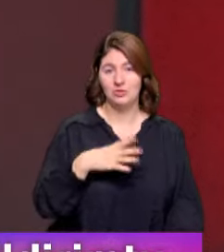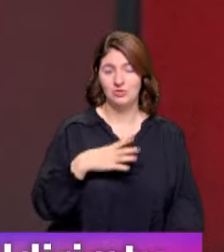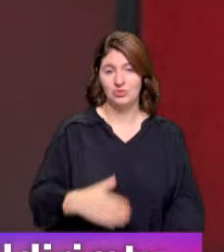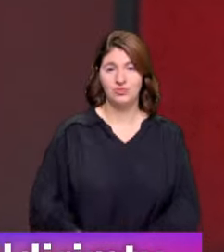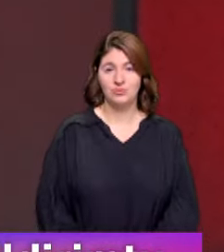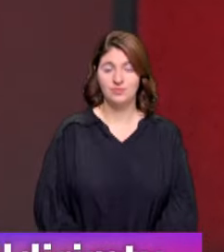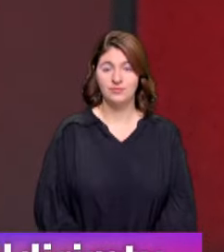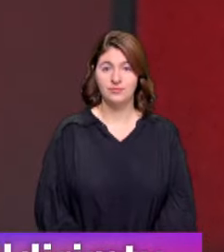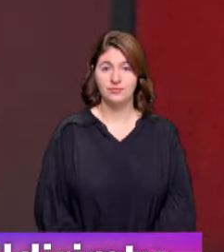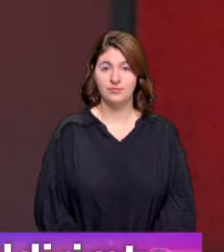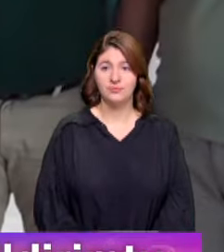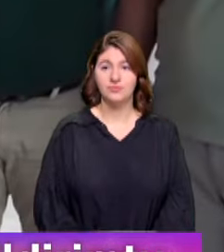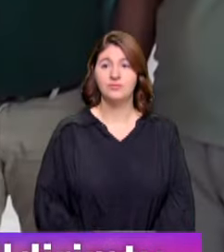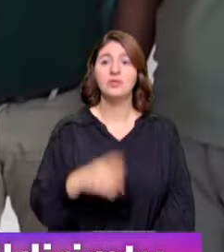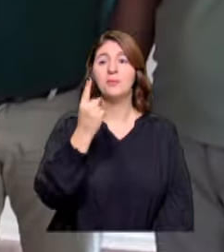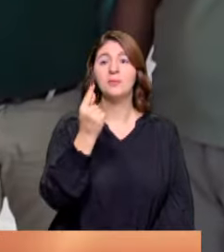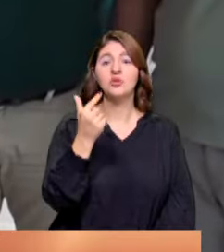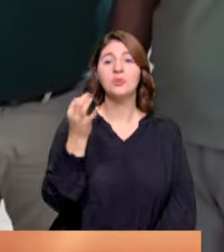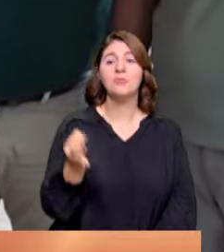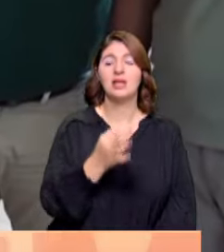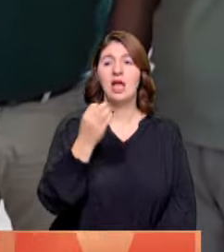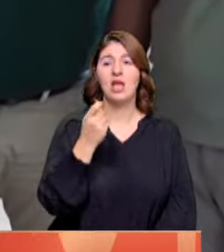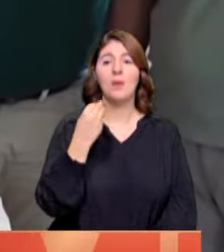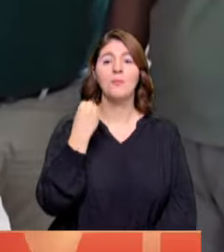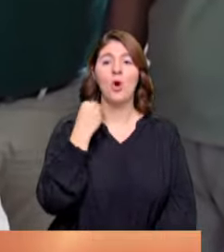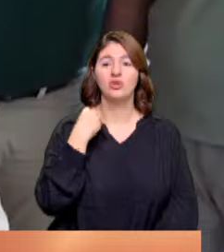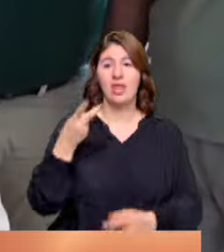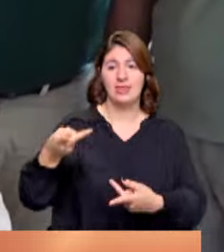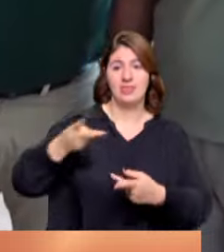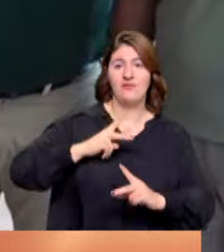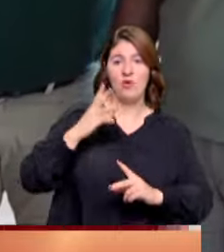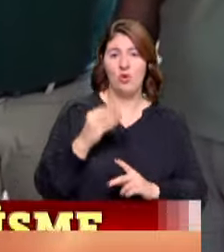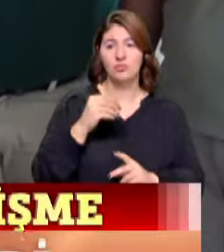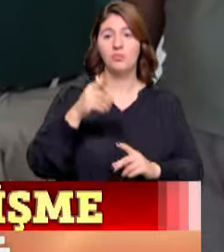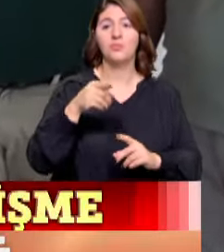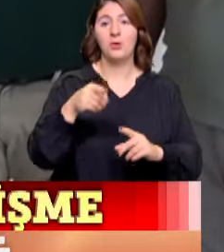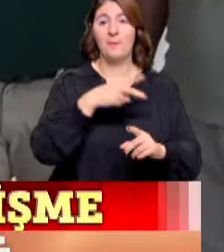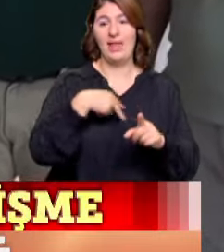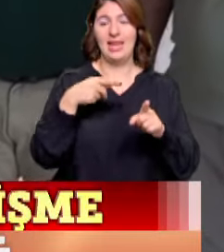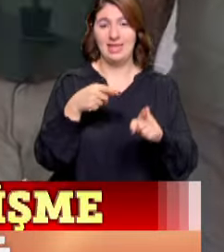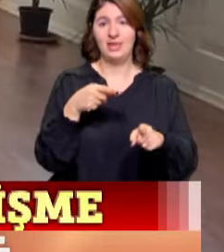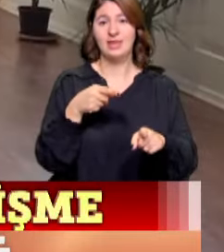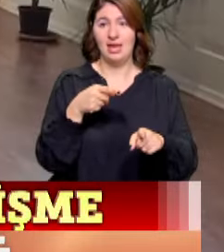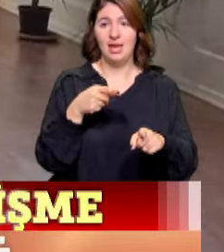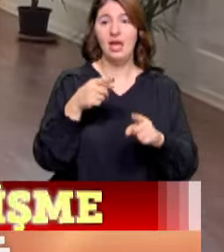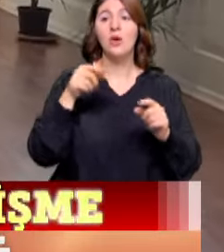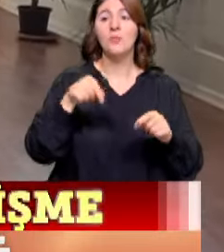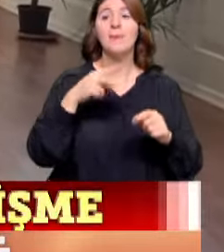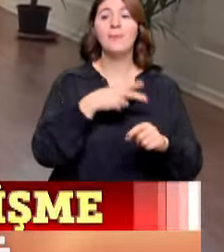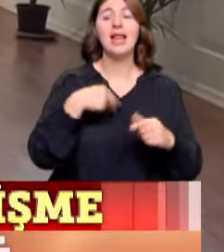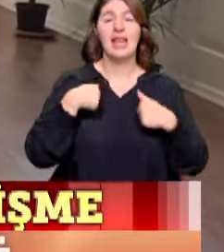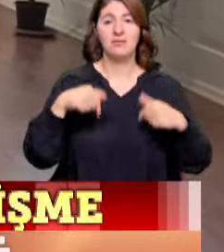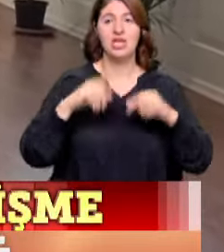istiyoruz. 1,5 milyar lira borçla devraldığımız Döşemealtı Belediyesi'nde bugün